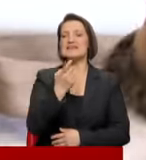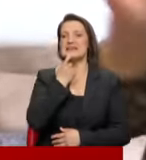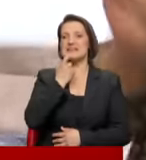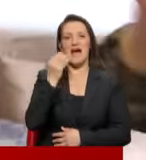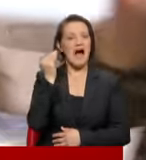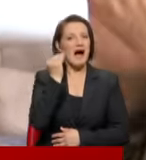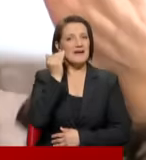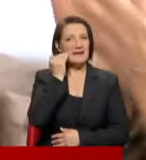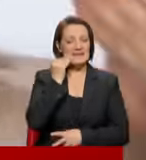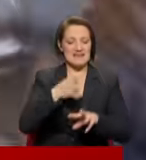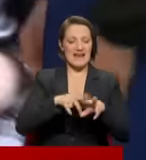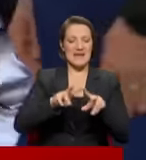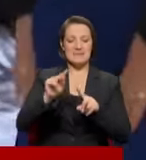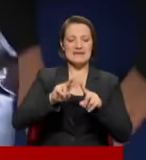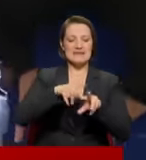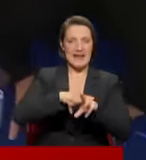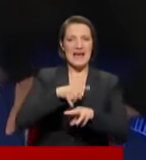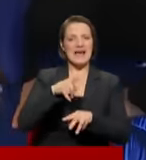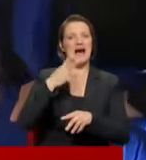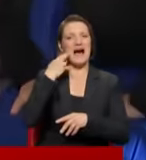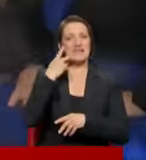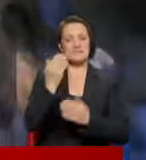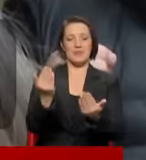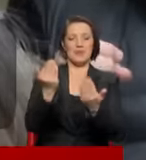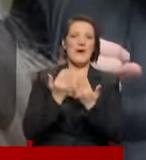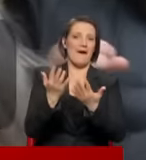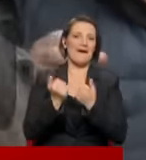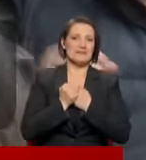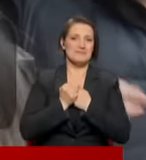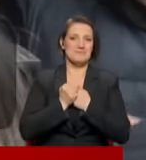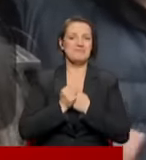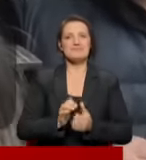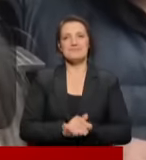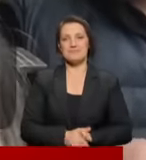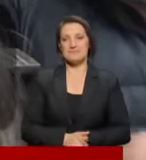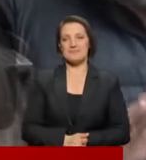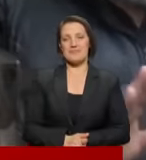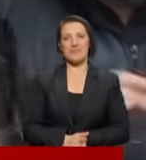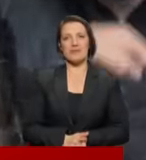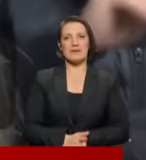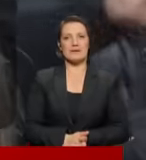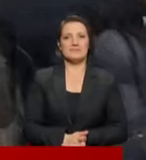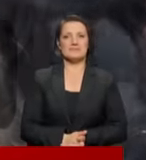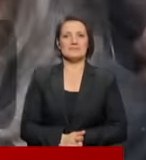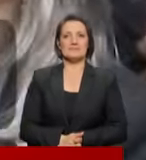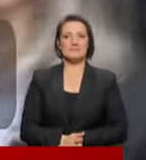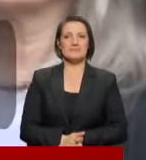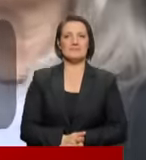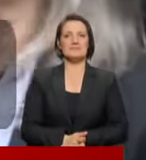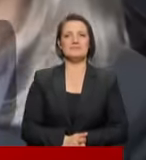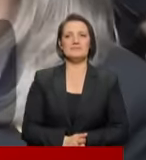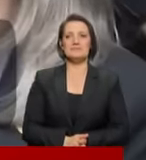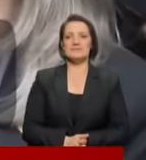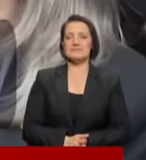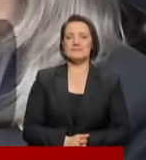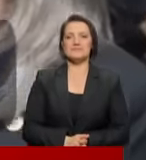yaşındaki anneannesi Emine İnan İmamoğlu'nun duasını aldı. İnsanın doğduğu yere gelmesi kadar güzel bir şey yok. Trabzon'dan